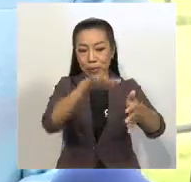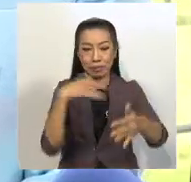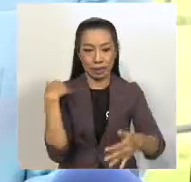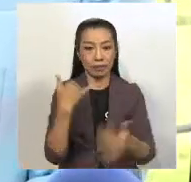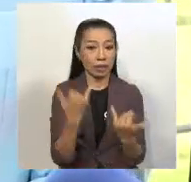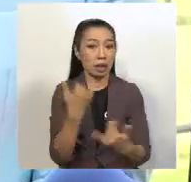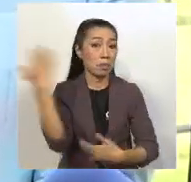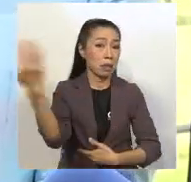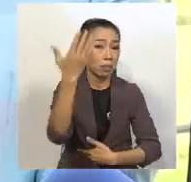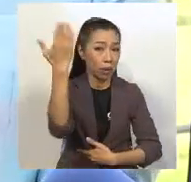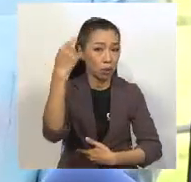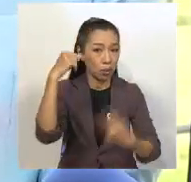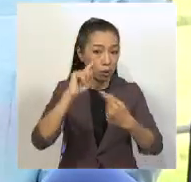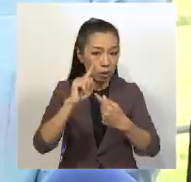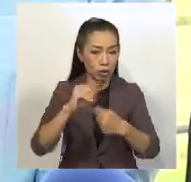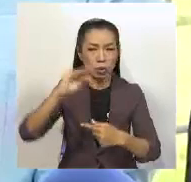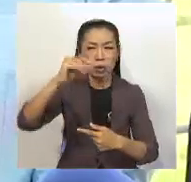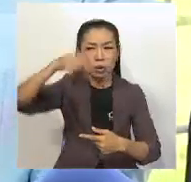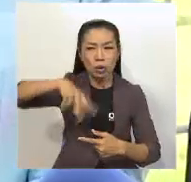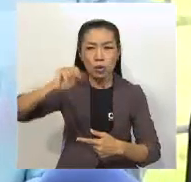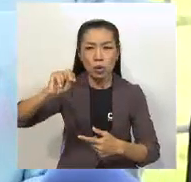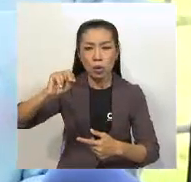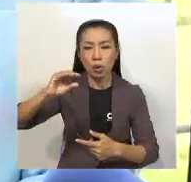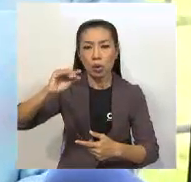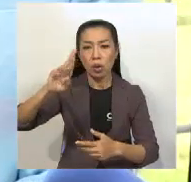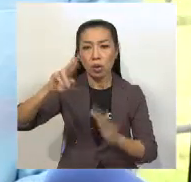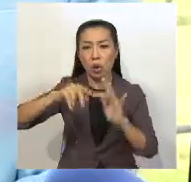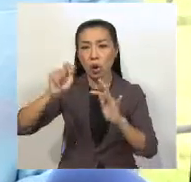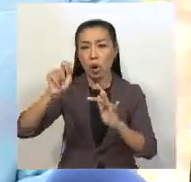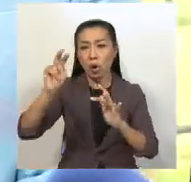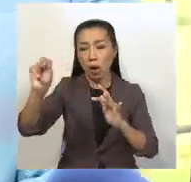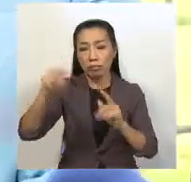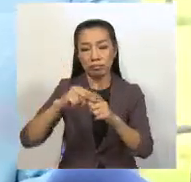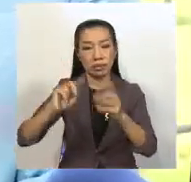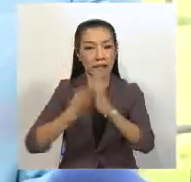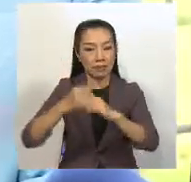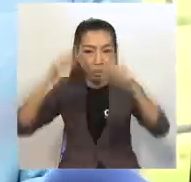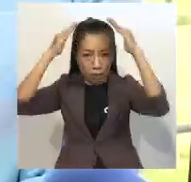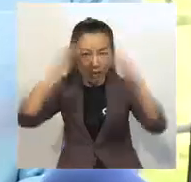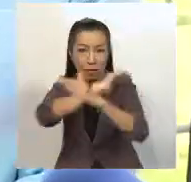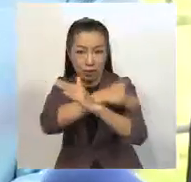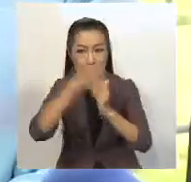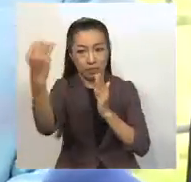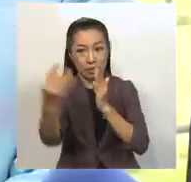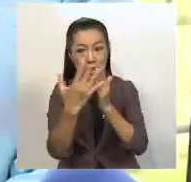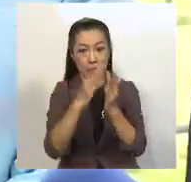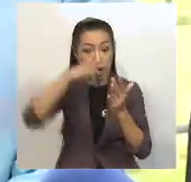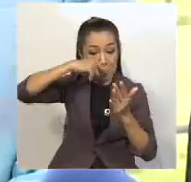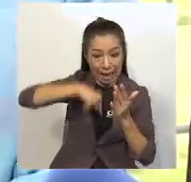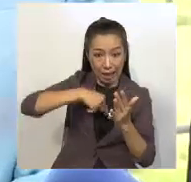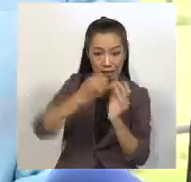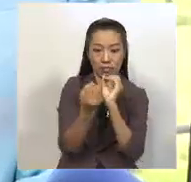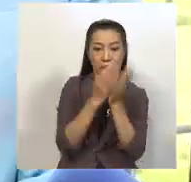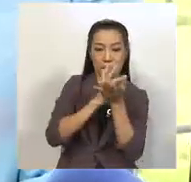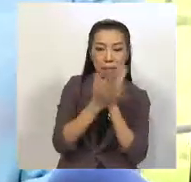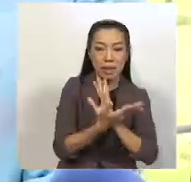ะมันจะขึ้นทางเวียดนามฟิลิปปินส์มาก่อนพอไปถึงลาวมันจะกลายเป็นดีเพรสชันแหละนี่แหละคือฝนมันจะลงที่ผ่านมามันลงมาแค่2ลูกพอ2ลูกมันม